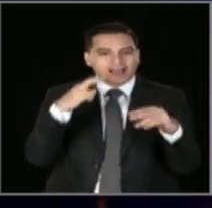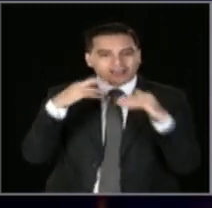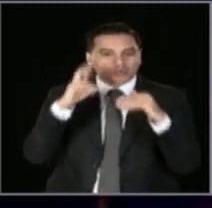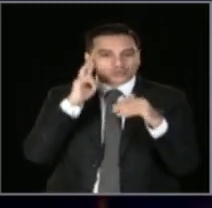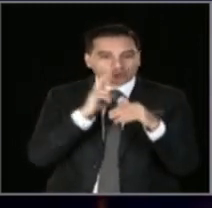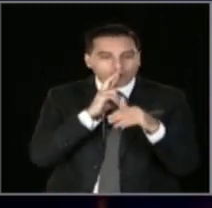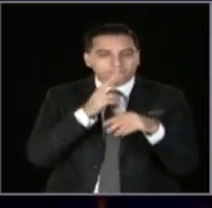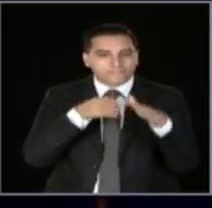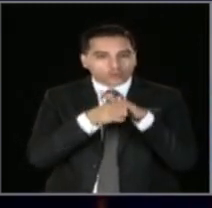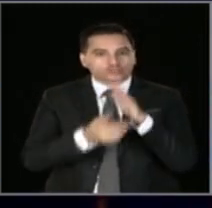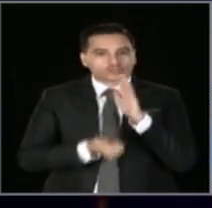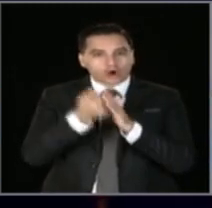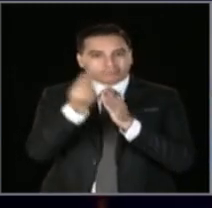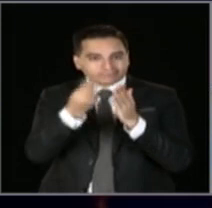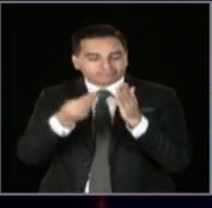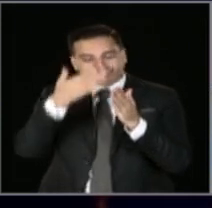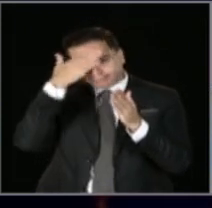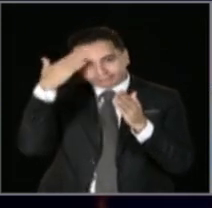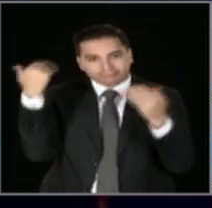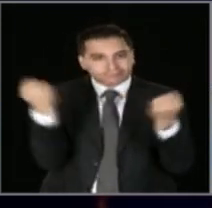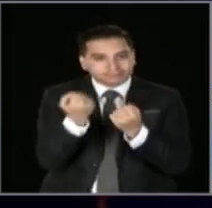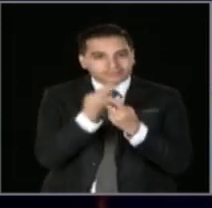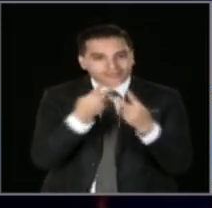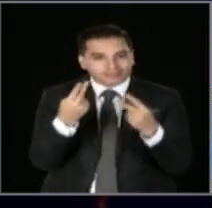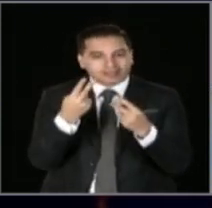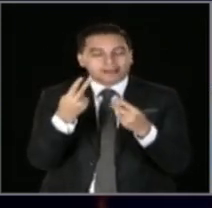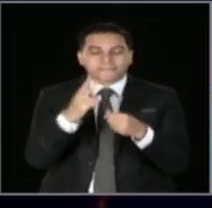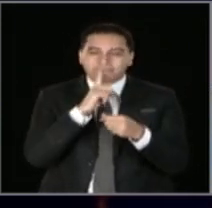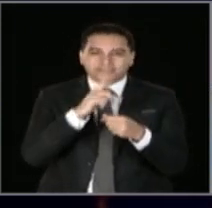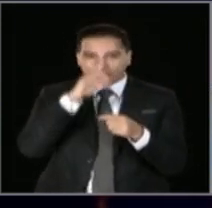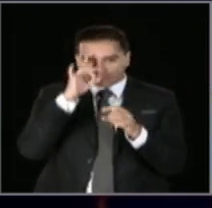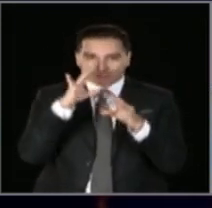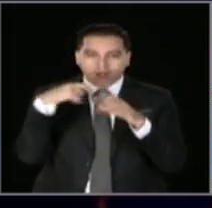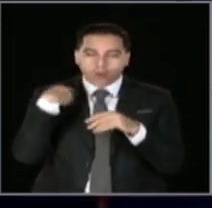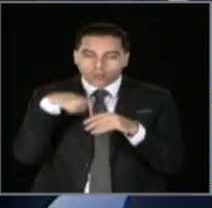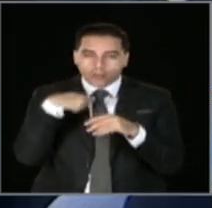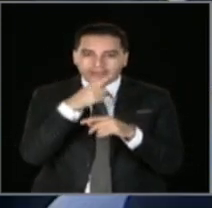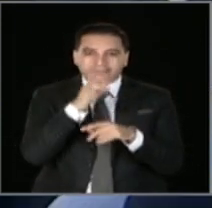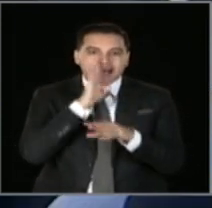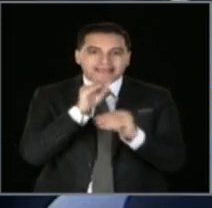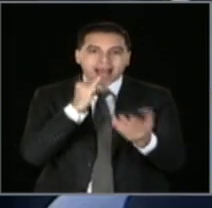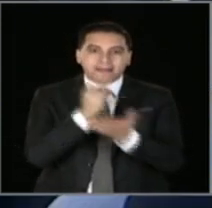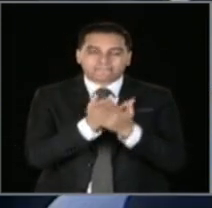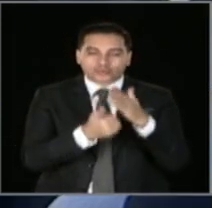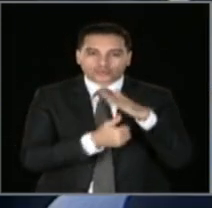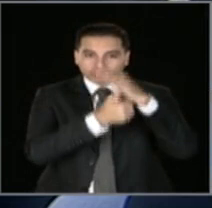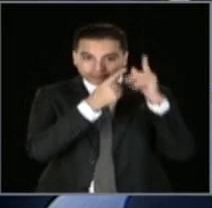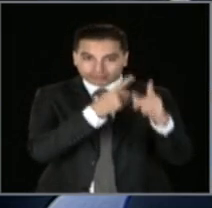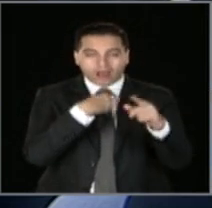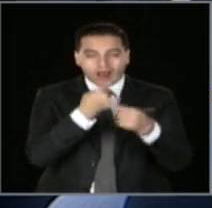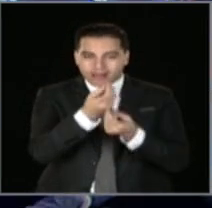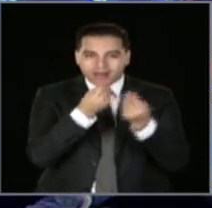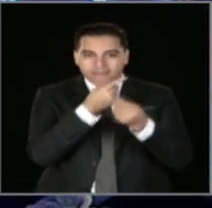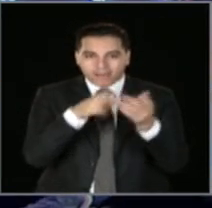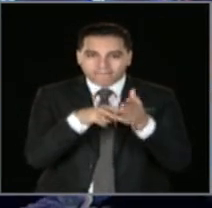من ضعاف السمع والصم. لكن ما أعتقدش أبداً إن وزير التعليم العالي بكل ما له من إنجازات